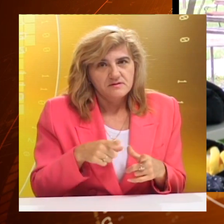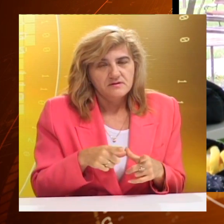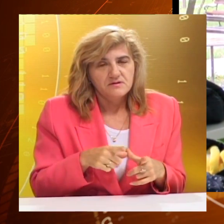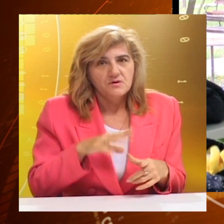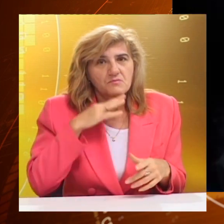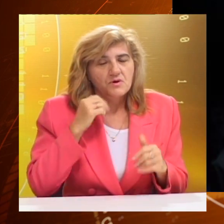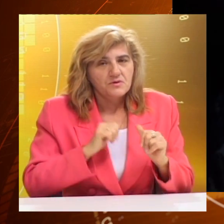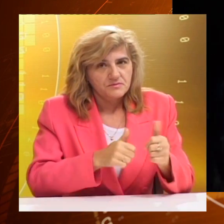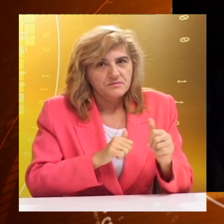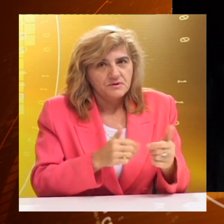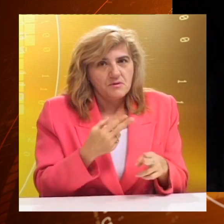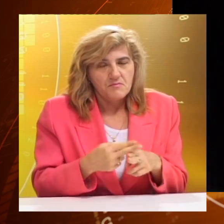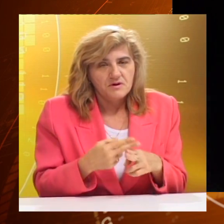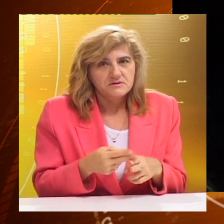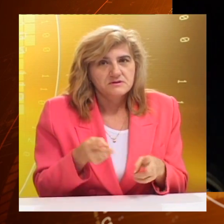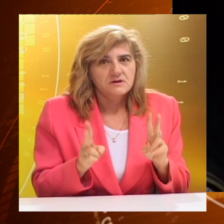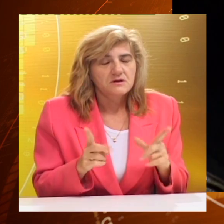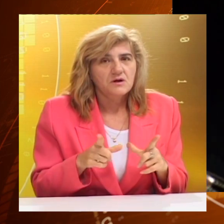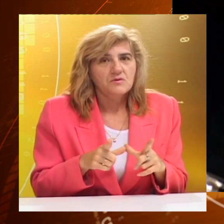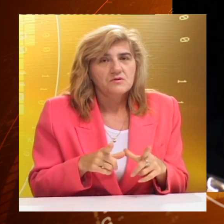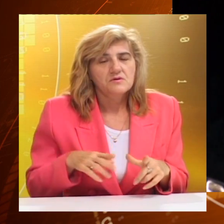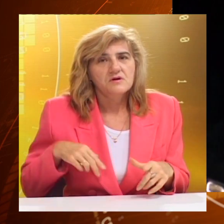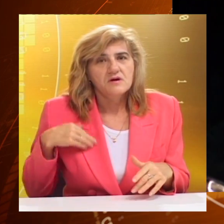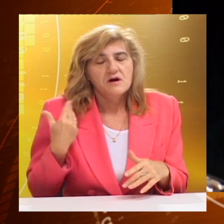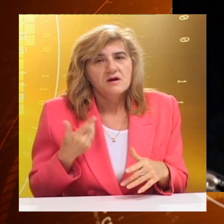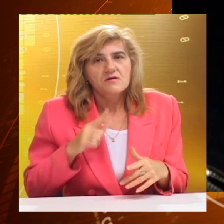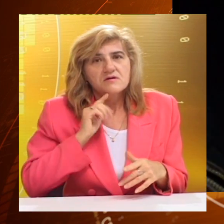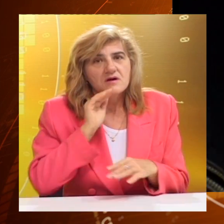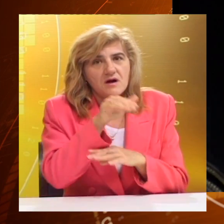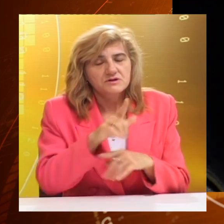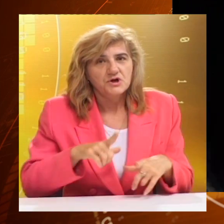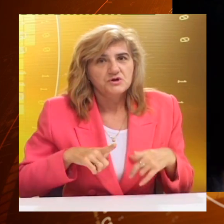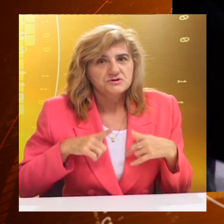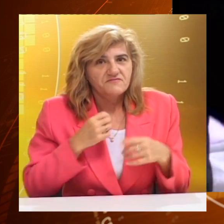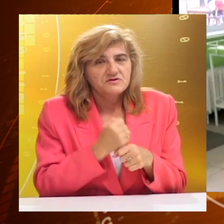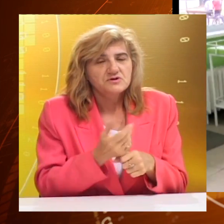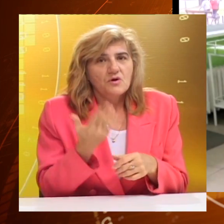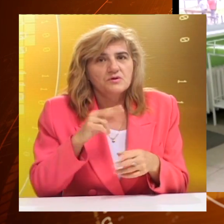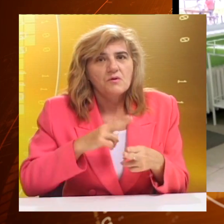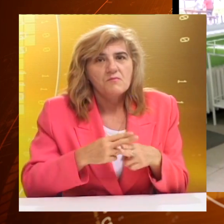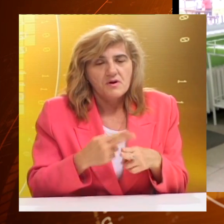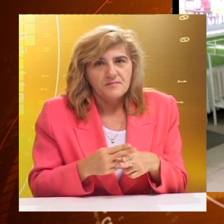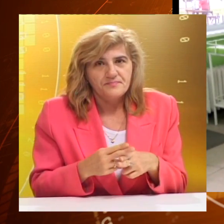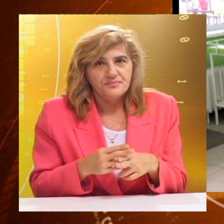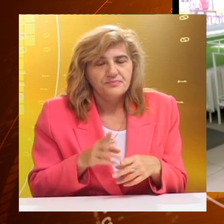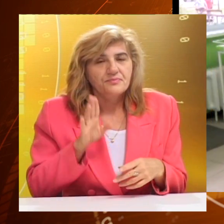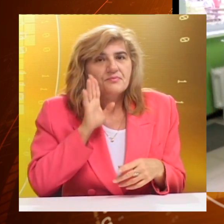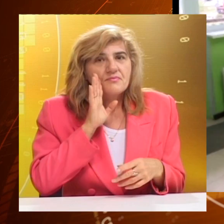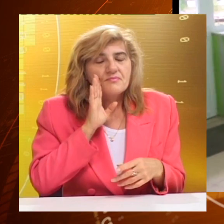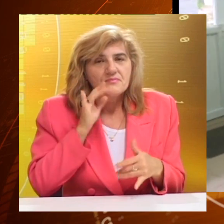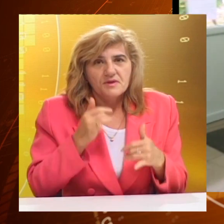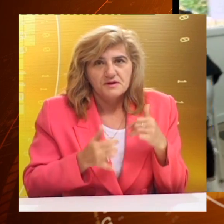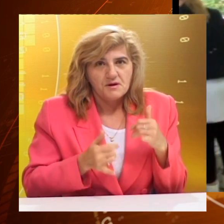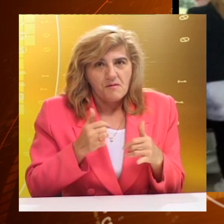imunizaciju otojčeta. Štiti ga od mnogih bolesti kako u najranijem dobu, tako i kasnije tokom života. Majčino mlijeko